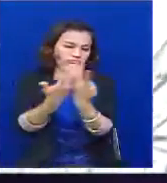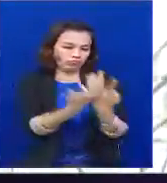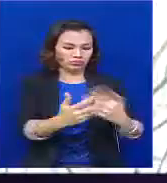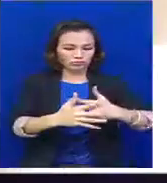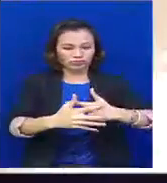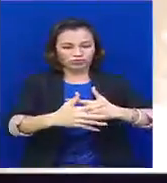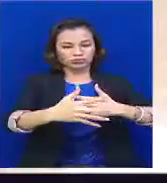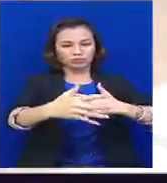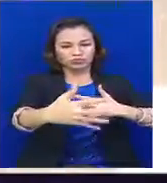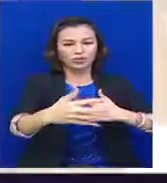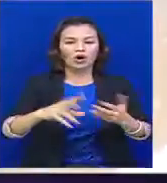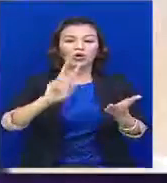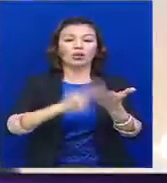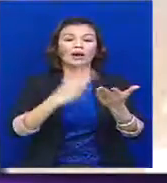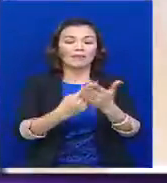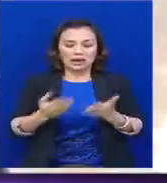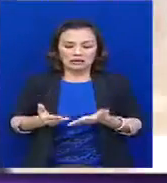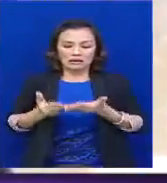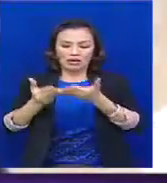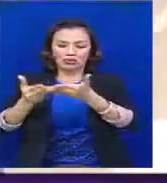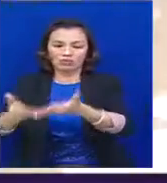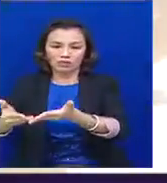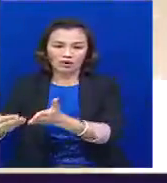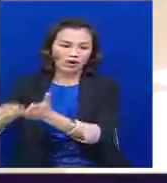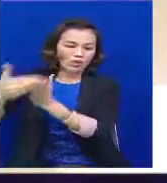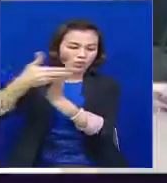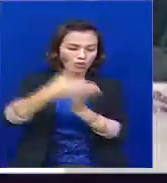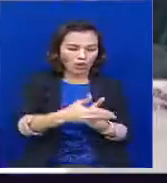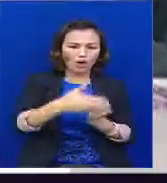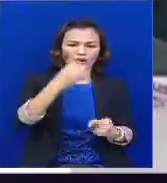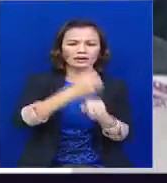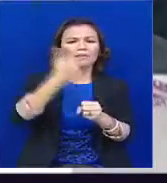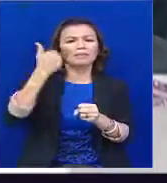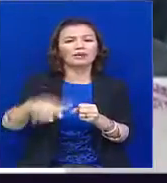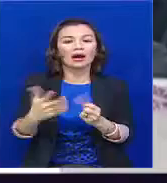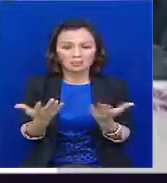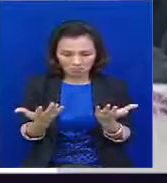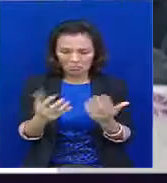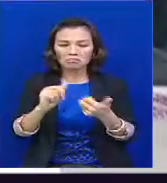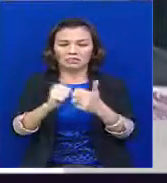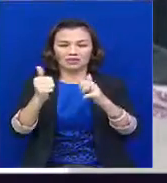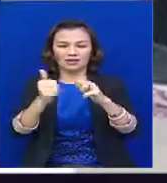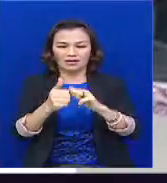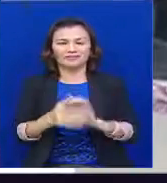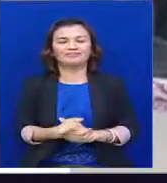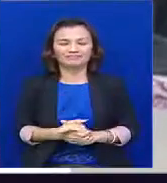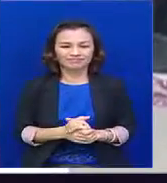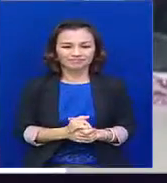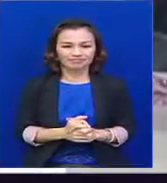และจะทำให้พวกเขาสัญจรทางน้ำรวมถึงหาเลี้ยงชีพโดยใช้ประโยชน์จากแม่น้ำเจ้าพระยาแห่งนี้ไม่